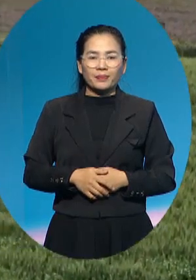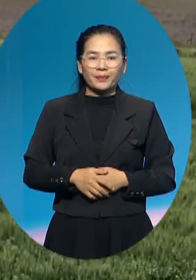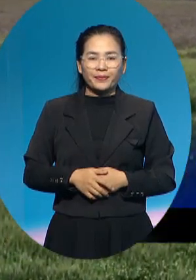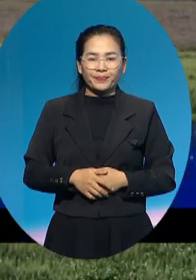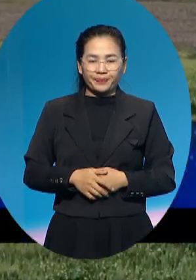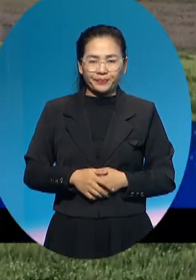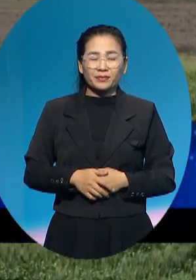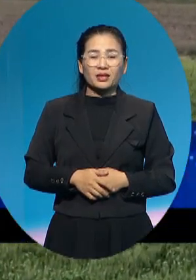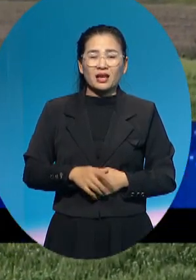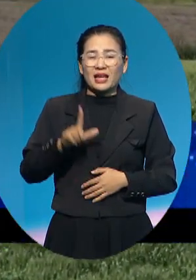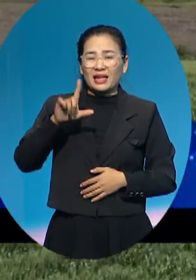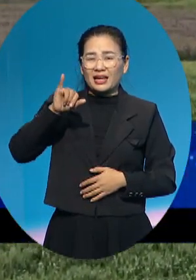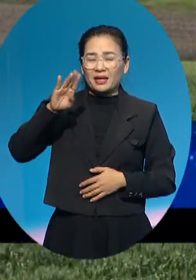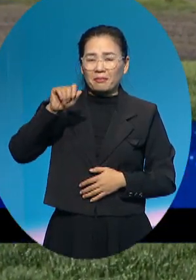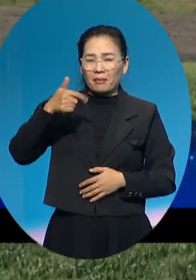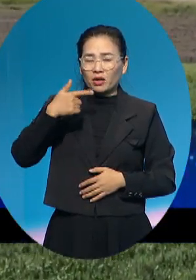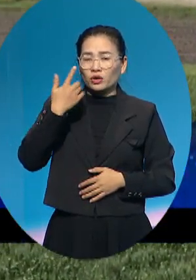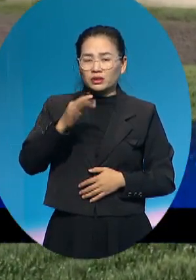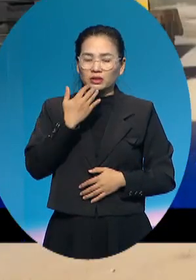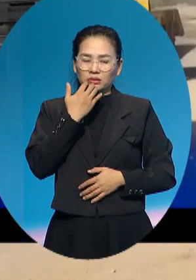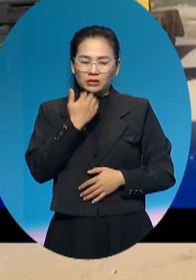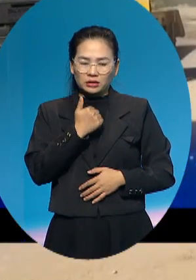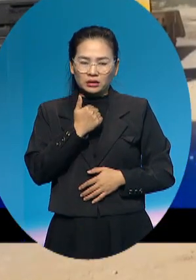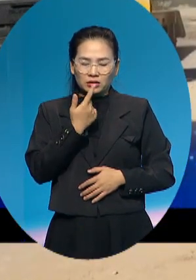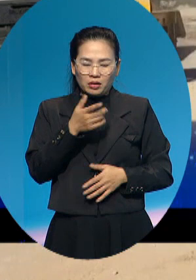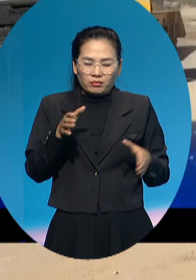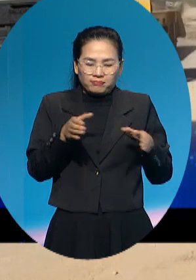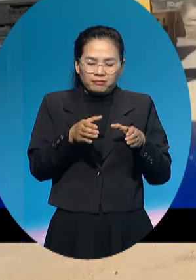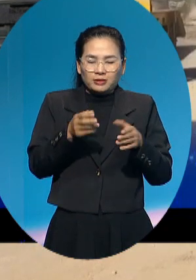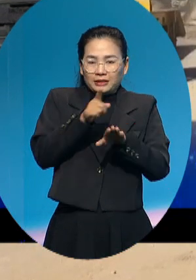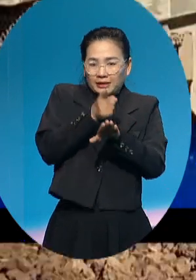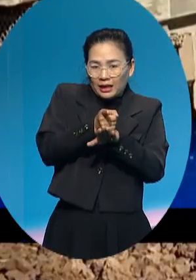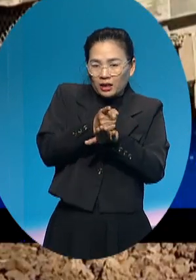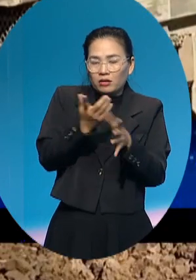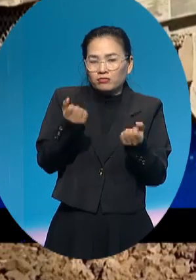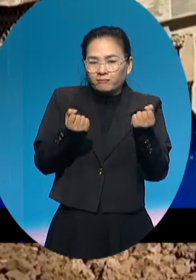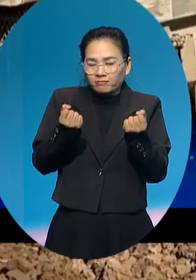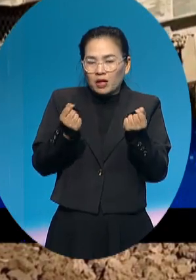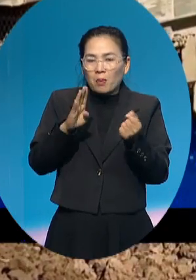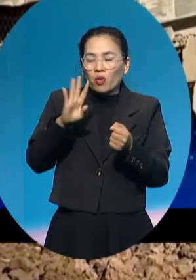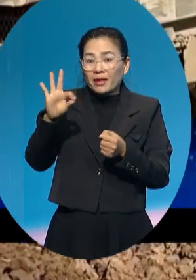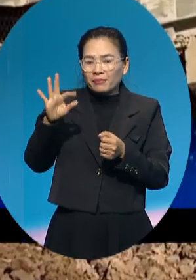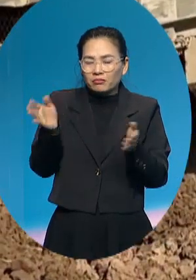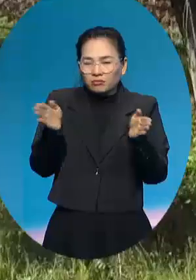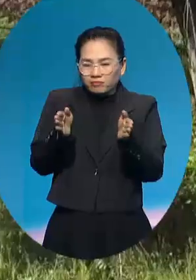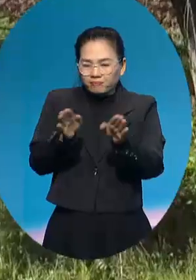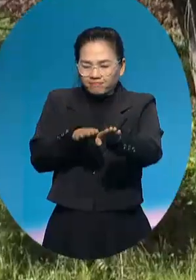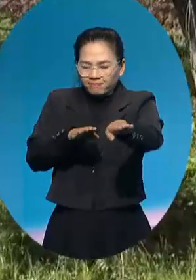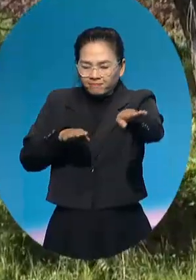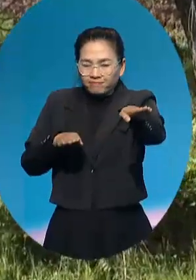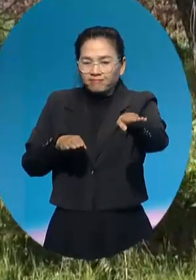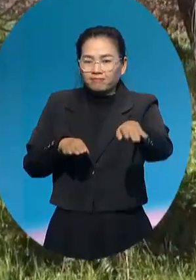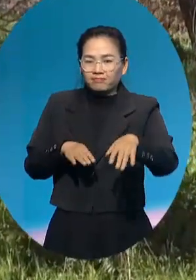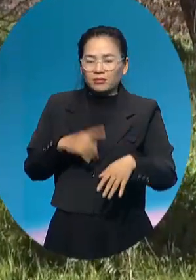nhiều ngồn tin ở Liban cho biết Israel đang tập trung triển khai nhiều xe tăng và xe bột thép dọc khu vực biên giới Liban trang tin tức Li băng